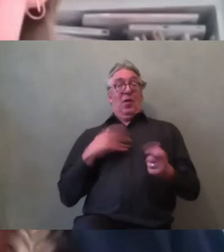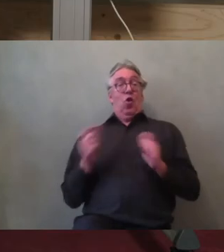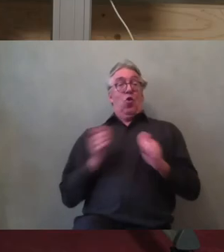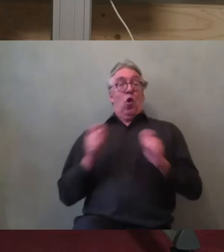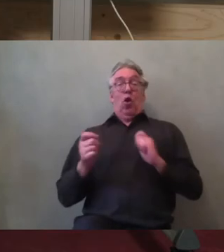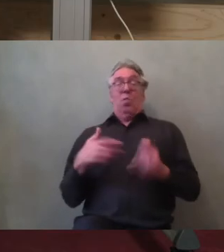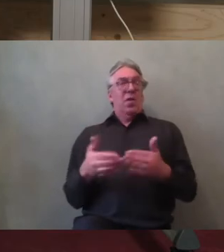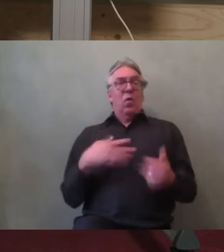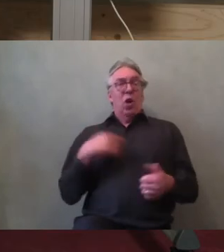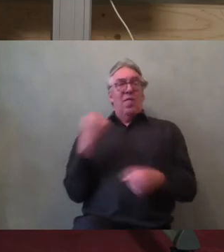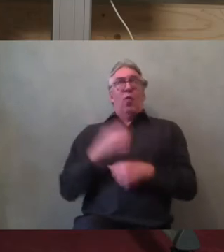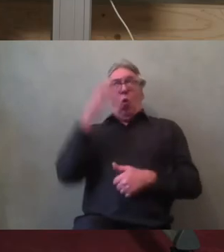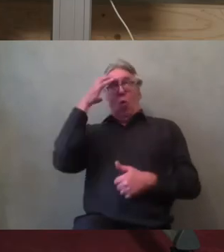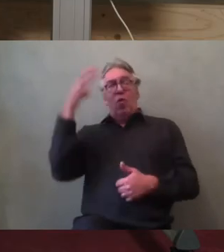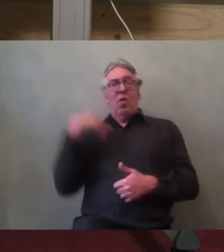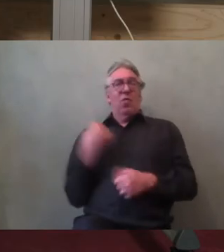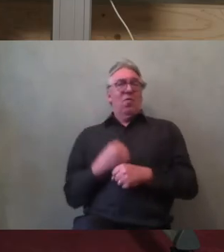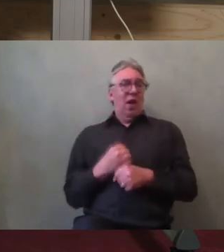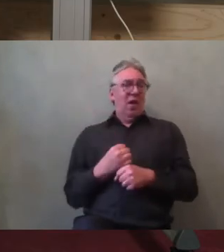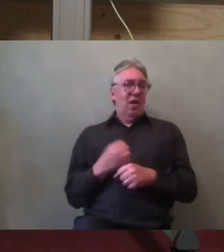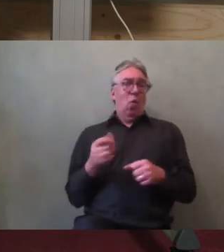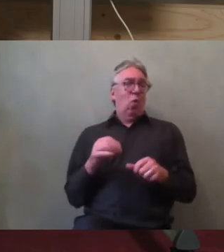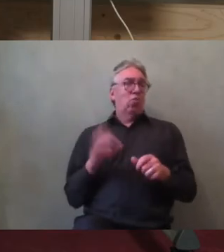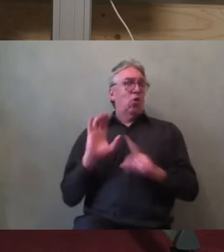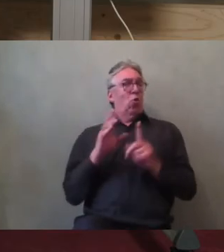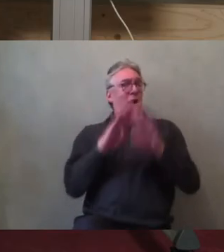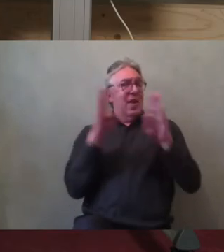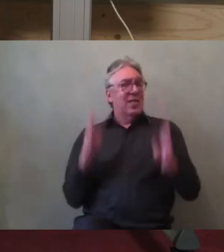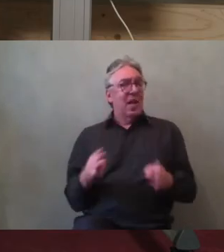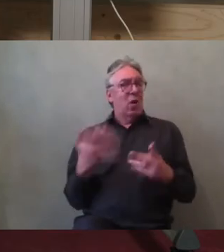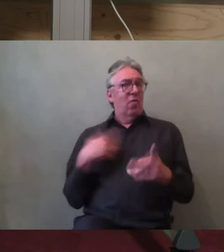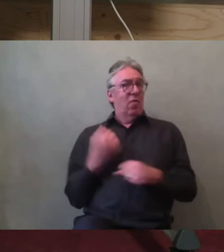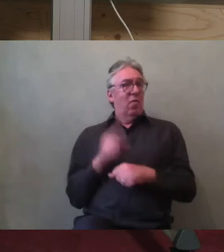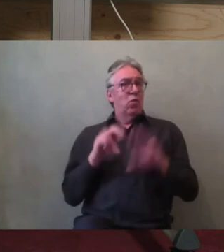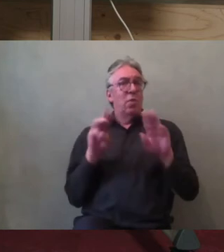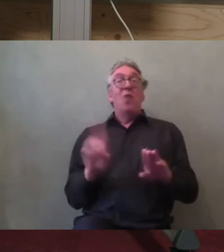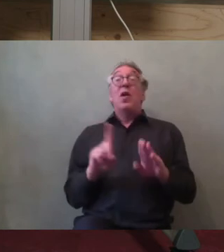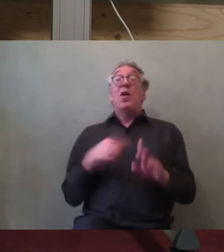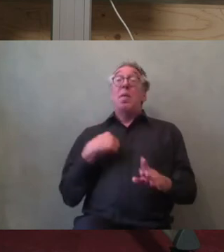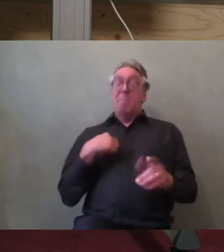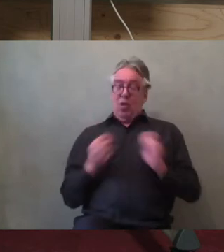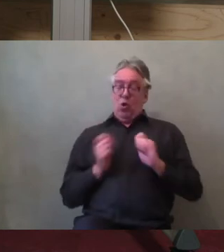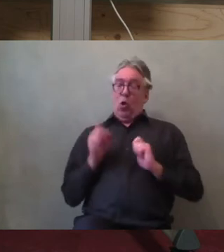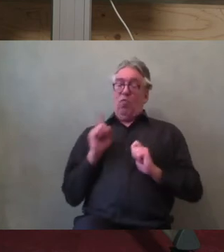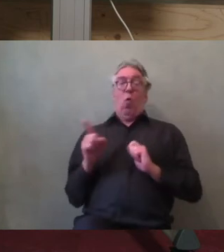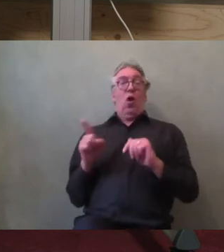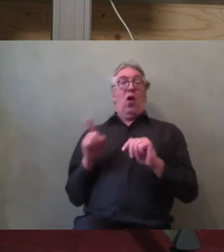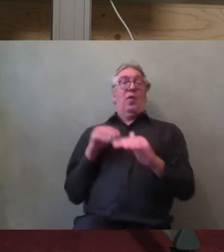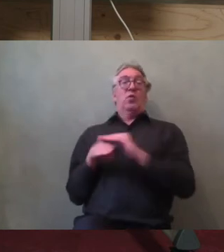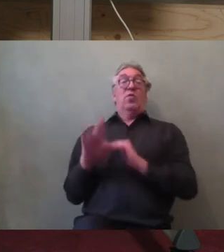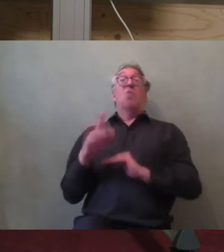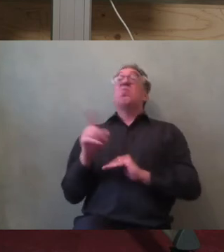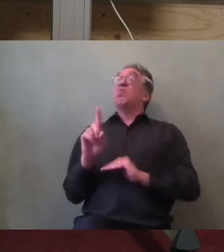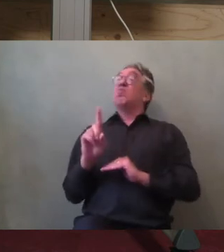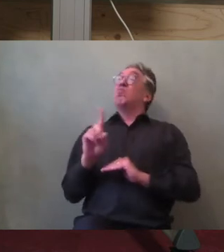andere culturele instelling. Welke rol heb ik als het gaat over toegankelijkheid en inclusie? Wat kan ik morgen anders doen om